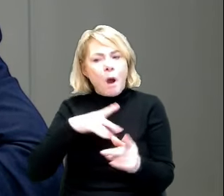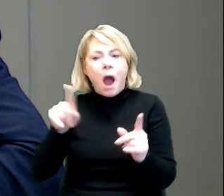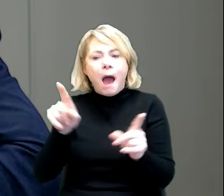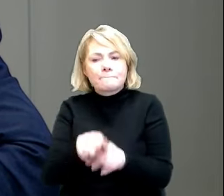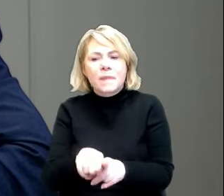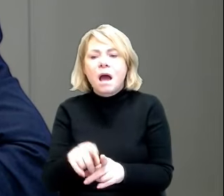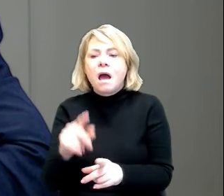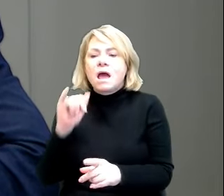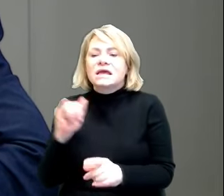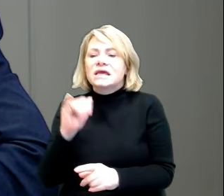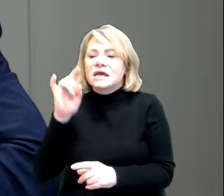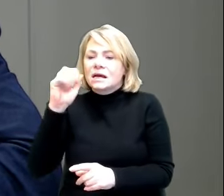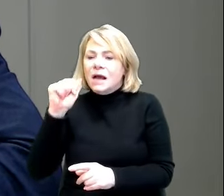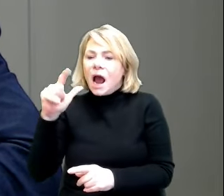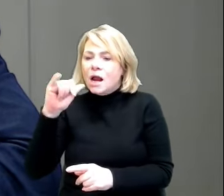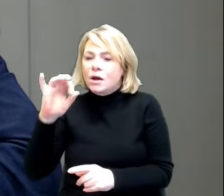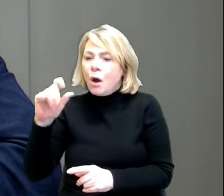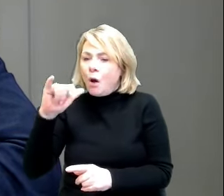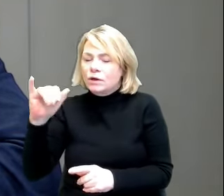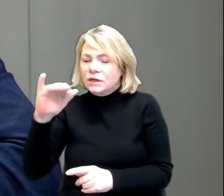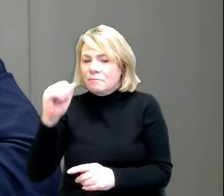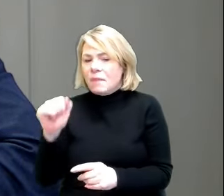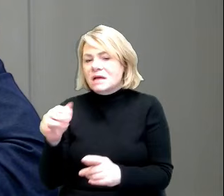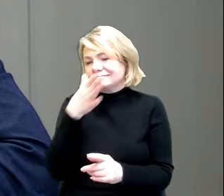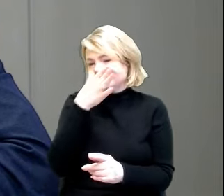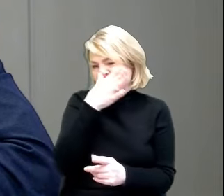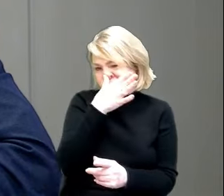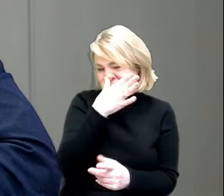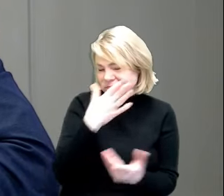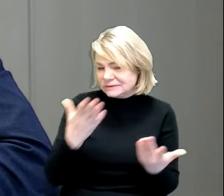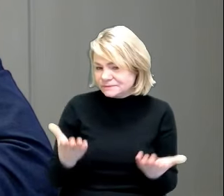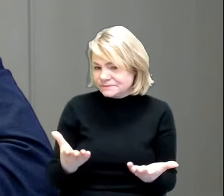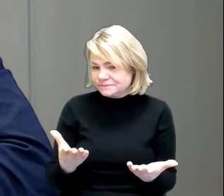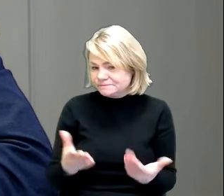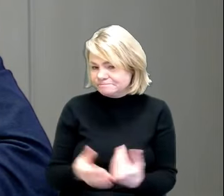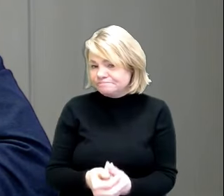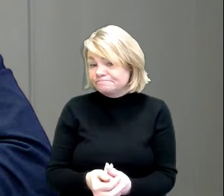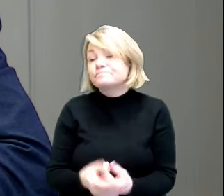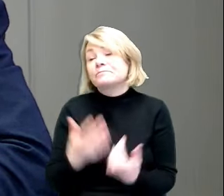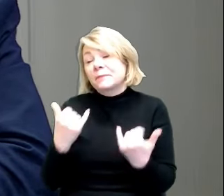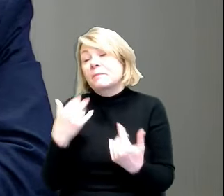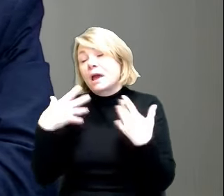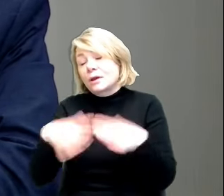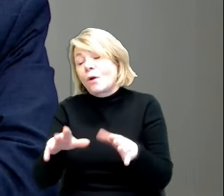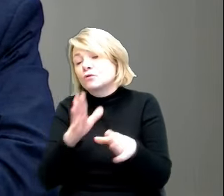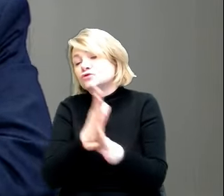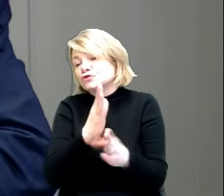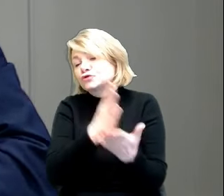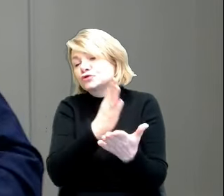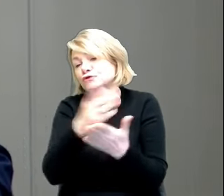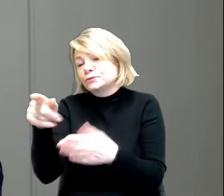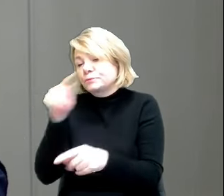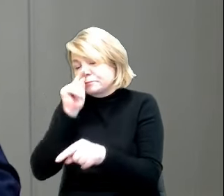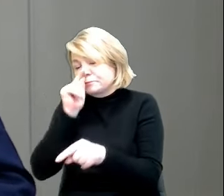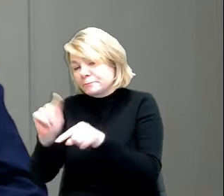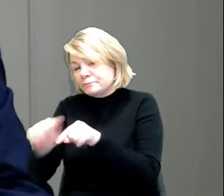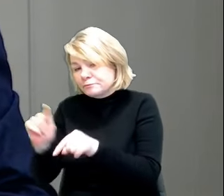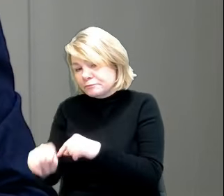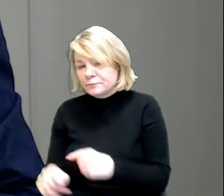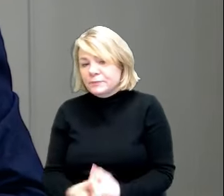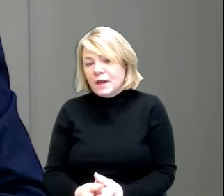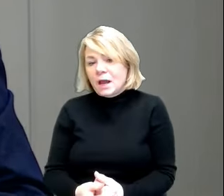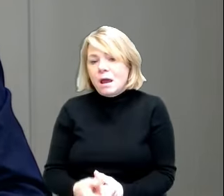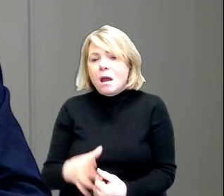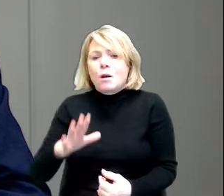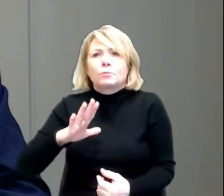patikrinimas o toliau ir norėčiau atkreipt dėmesį kad į tai kad likus